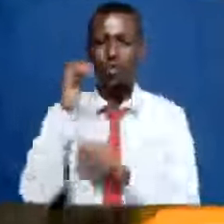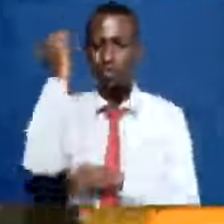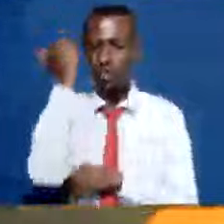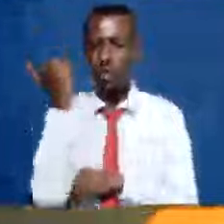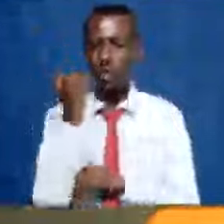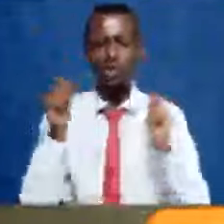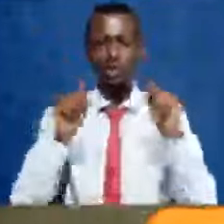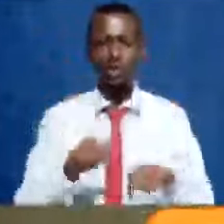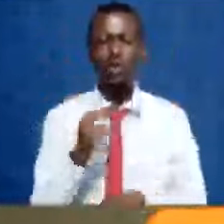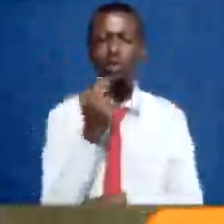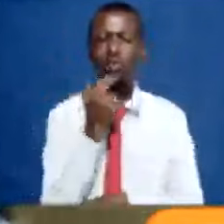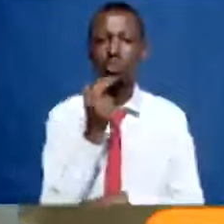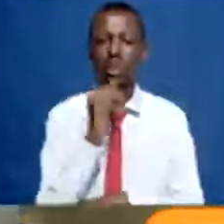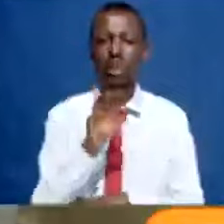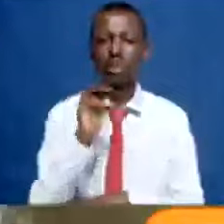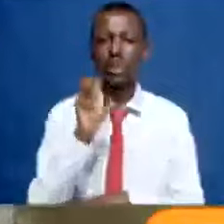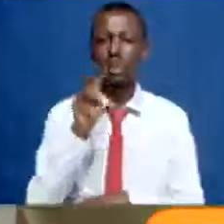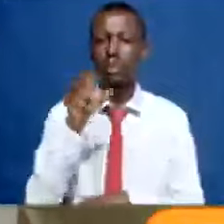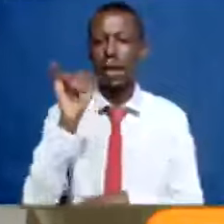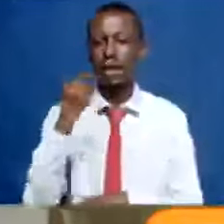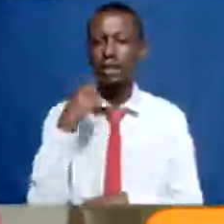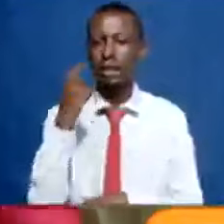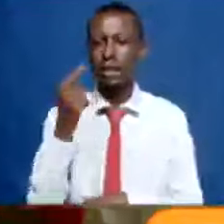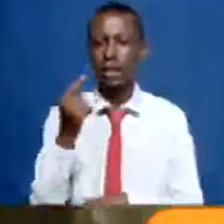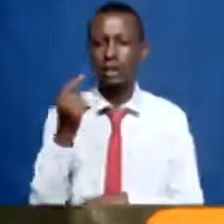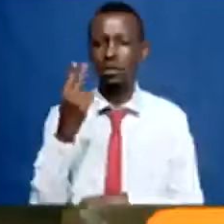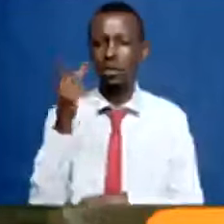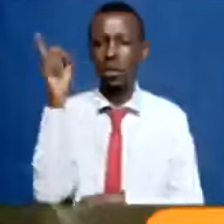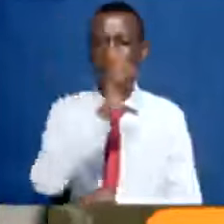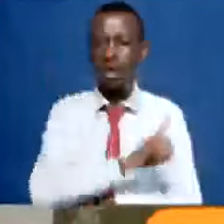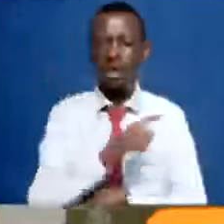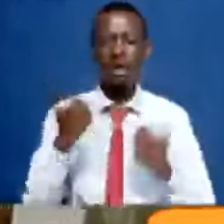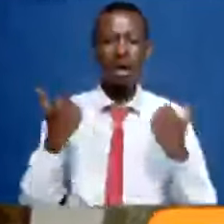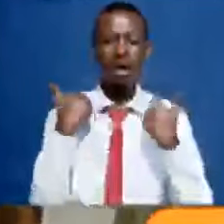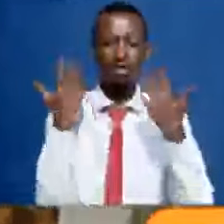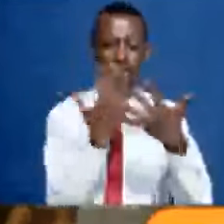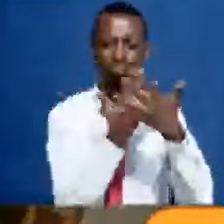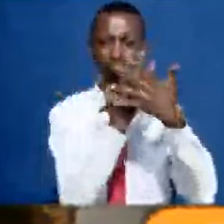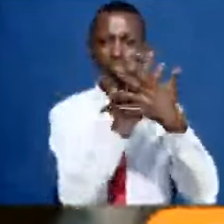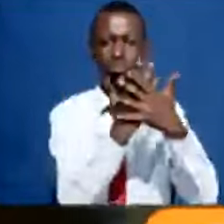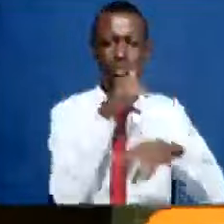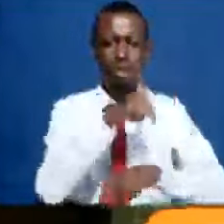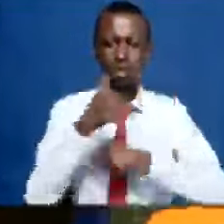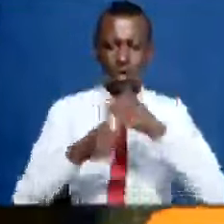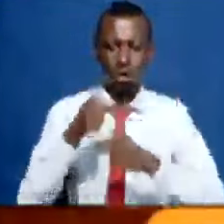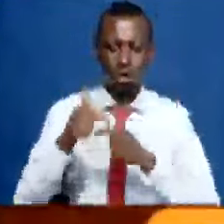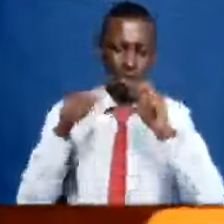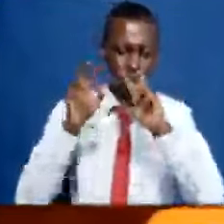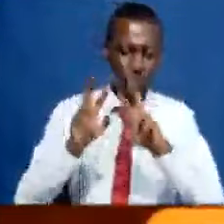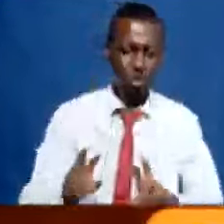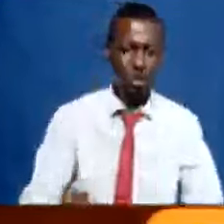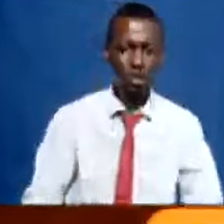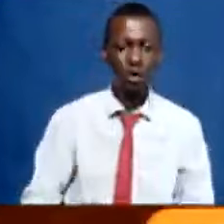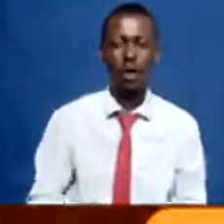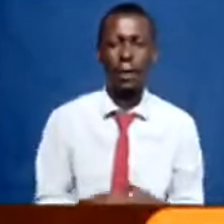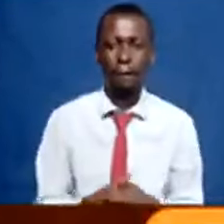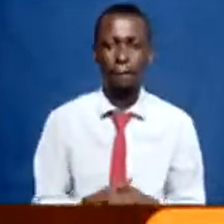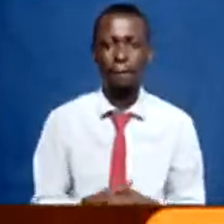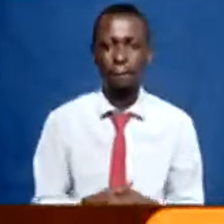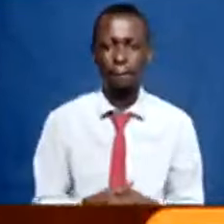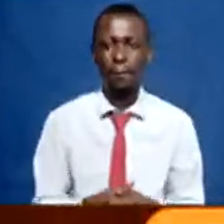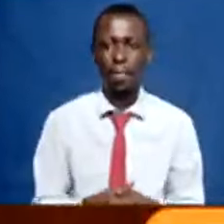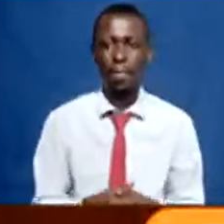hii. Upande wa mashtaka ukiomba siku 21 za kuendelea kuwazuilia wanapoendelea na uchunguzi.